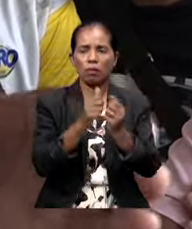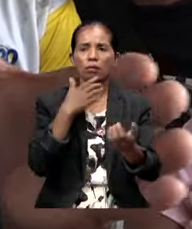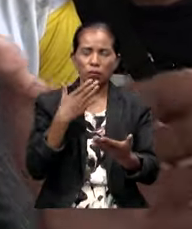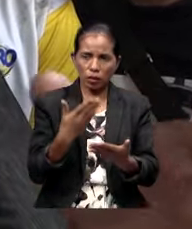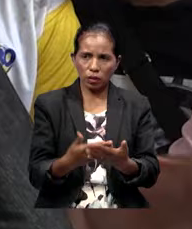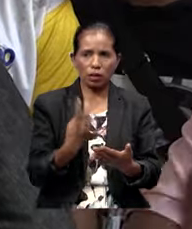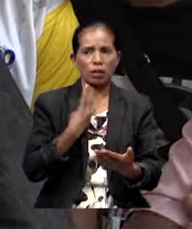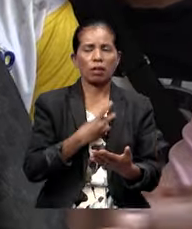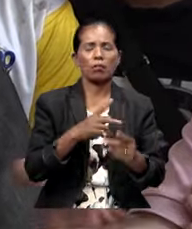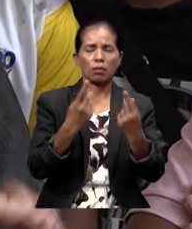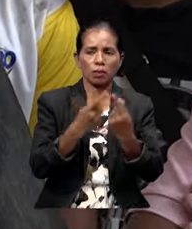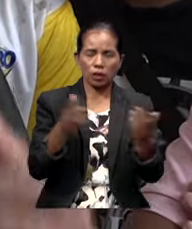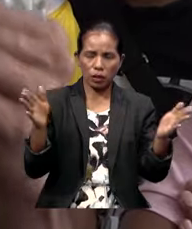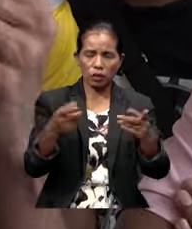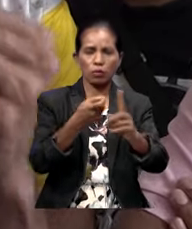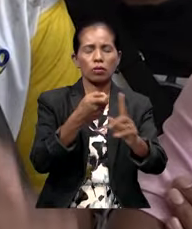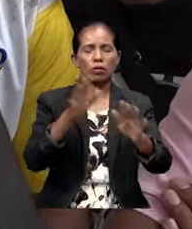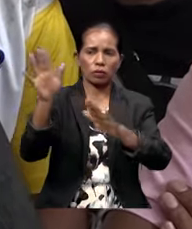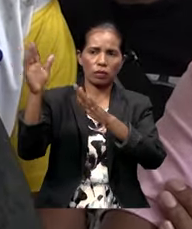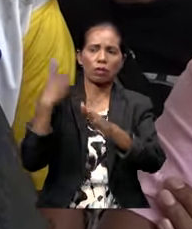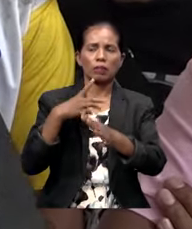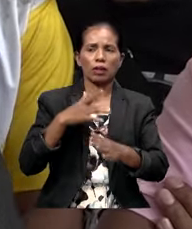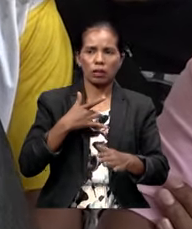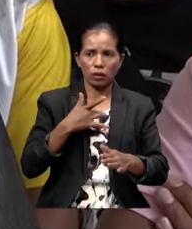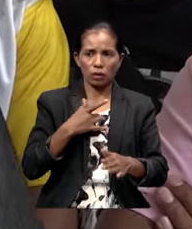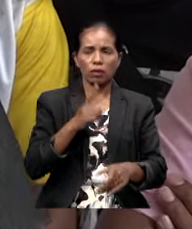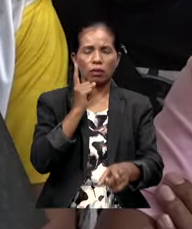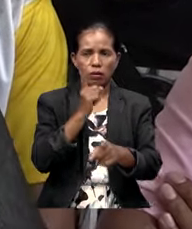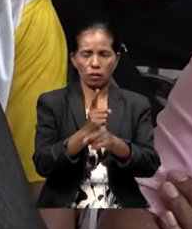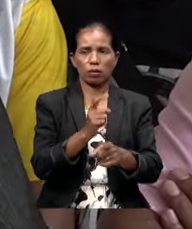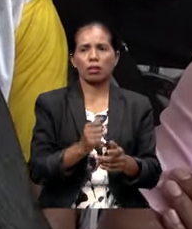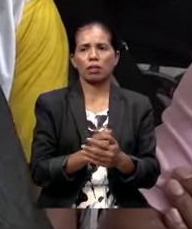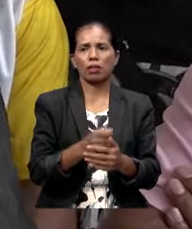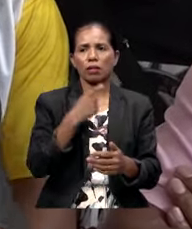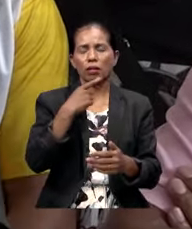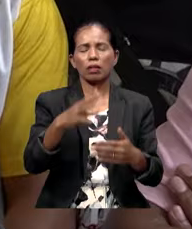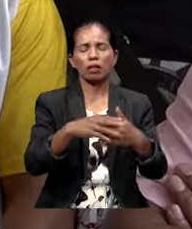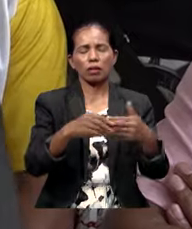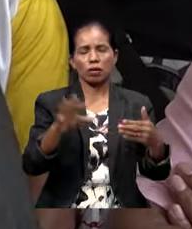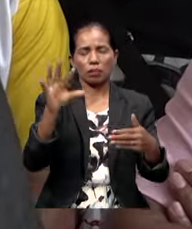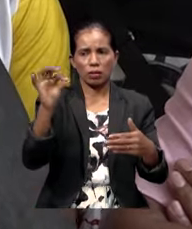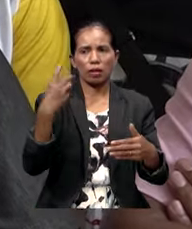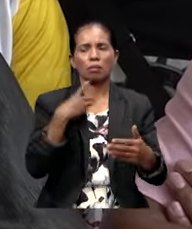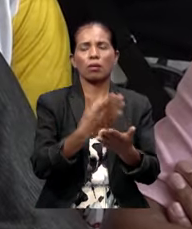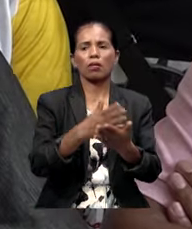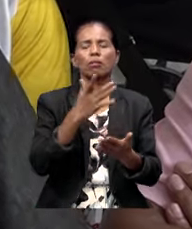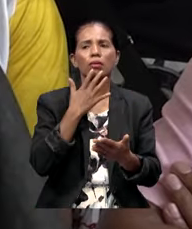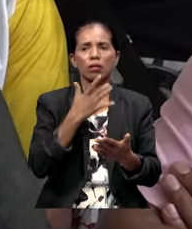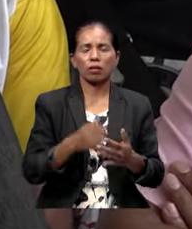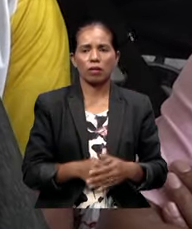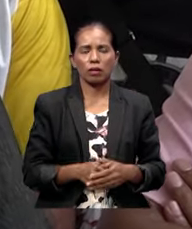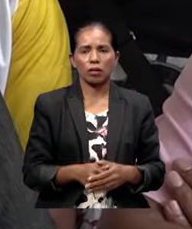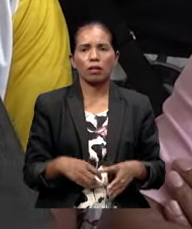ne ami empresa kicir husi poho mai ami mes bele sinti katak den lolos duri se temi mak de $9 ami sosa homas mir ni puli ni